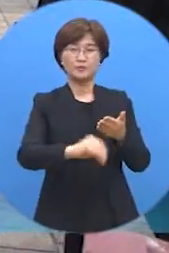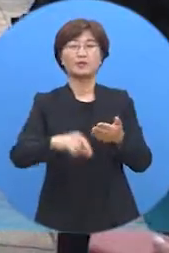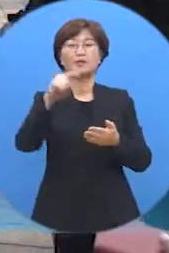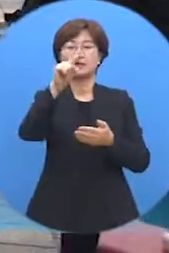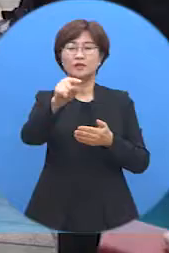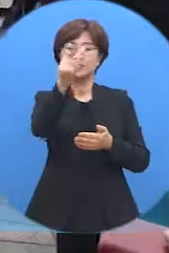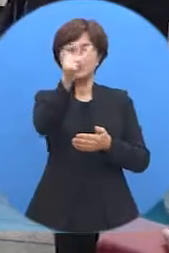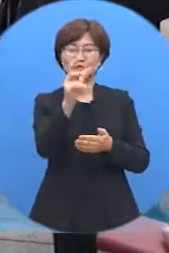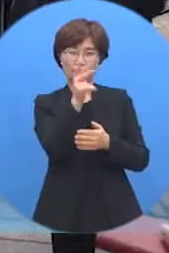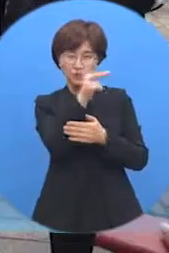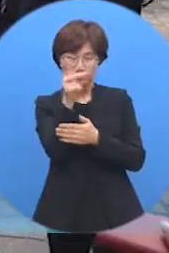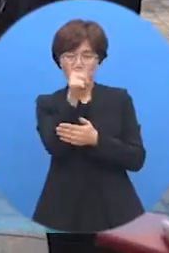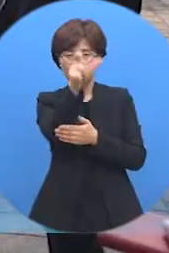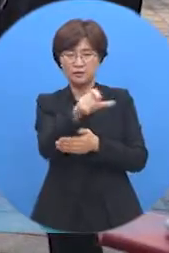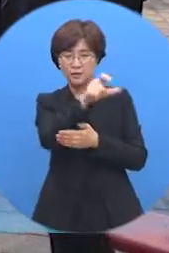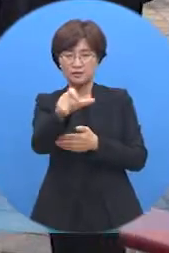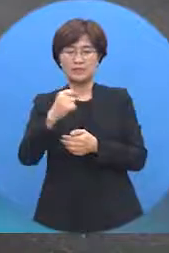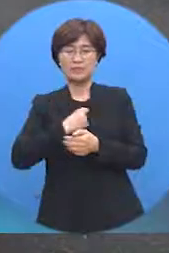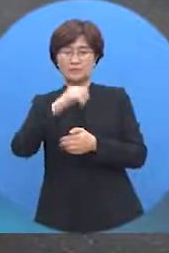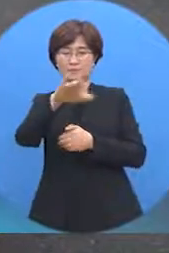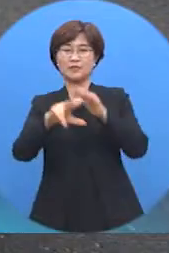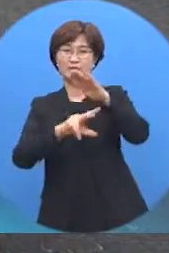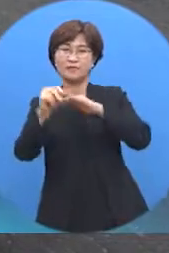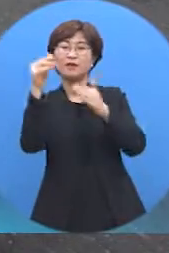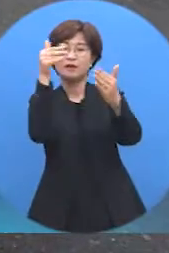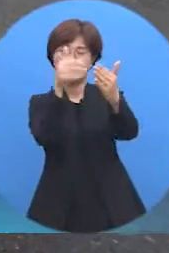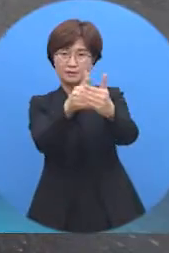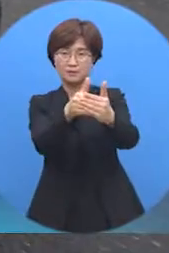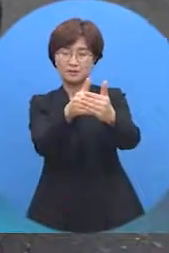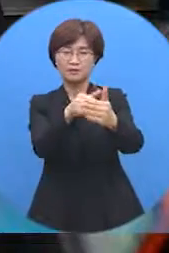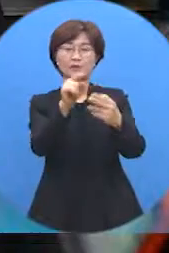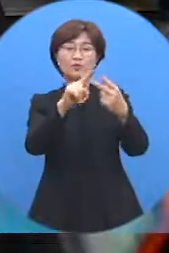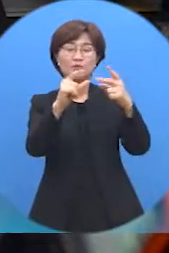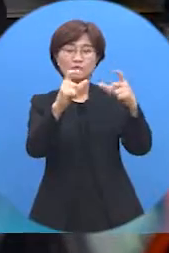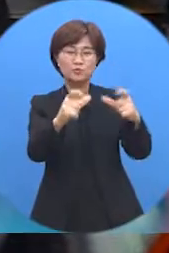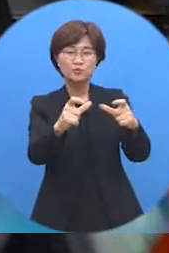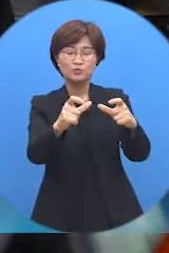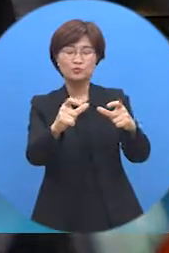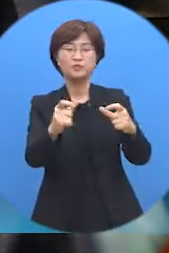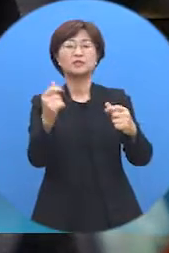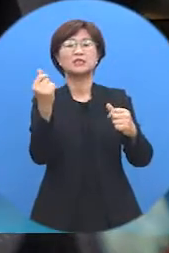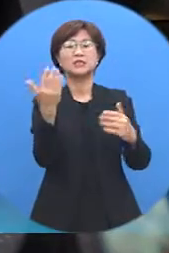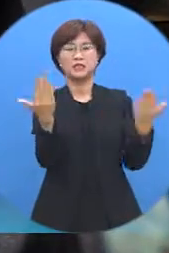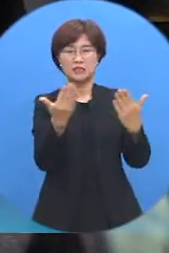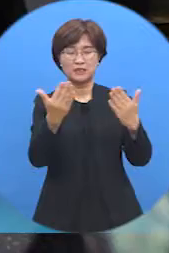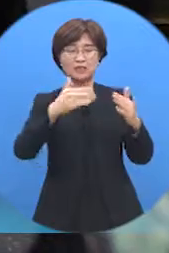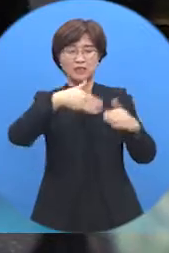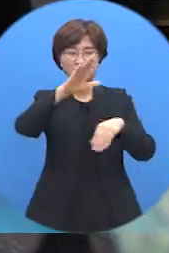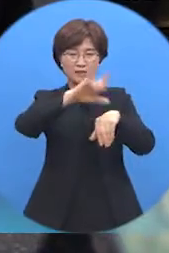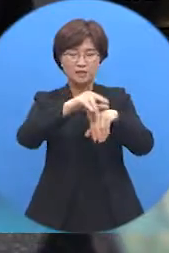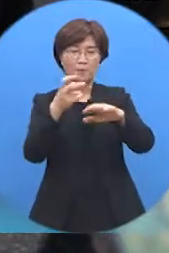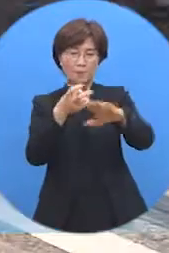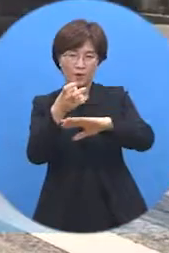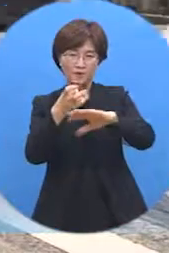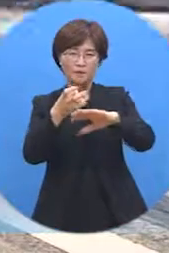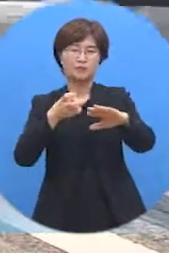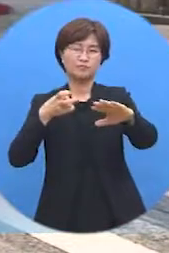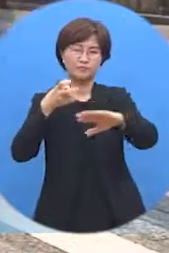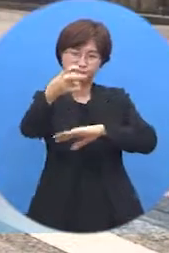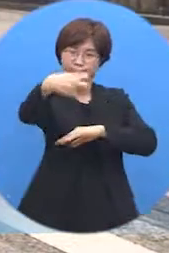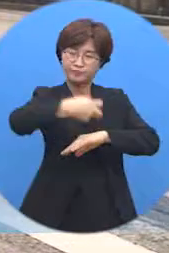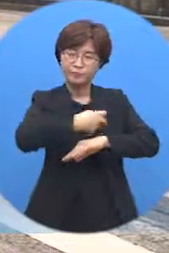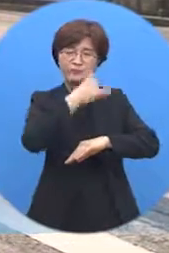장안평역, 촬영소 사거리, 답심리역까지입니다. 동대문구는 출근 맞춤버스가 투입돼 버스 대기시간이